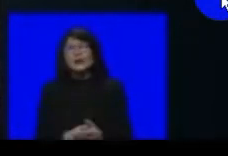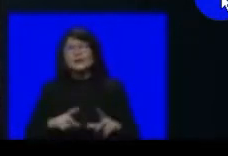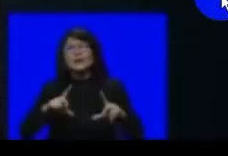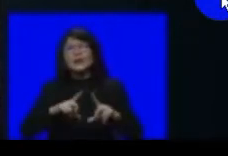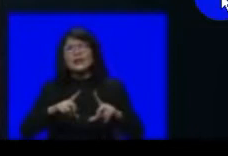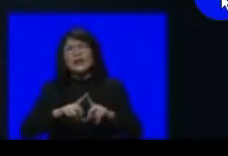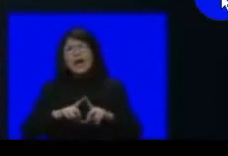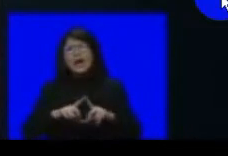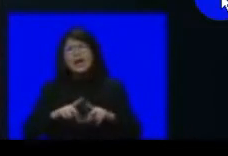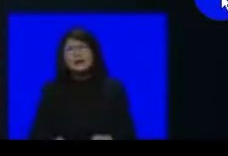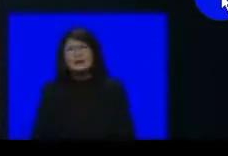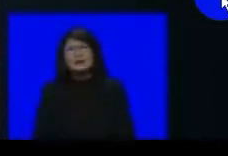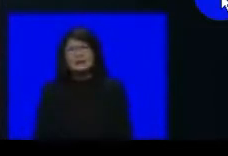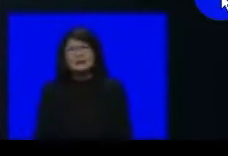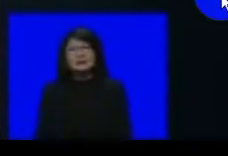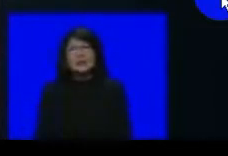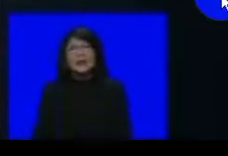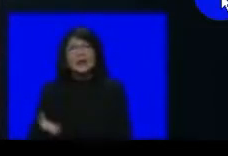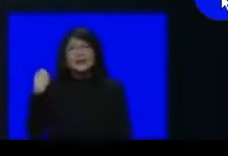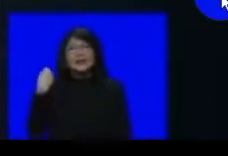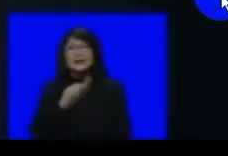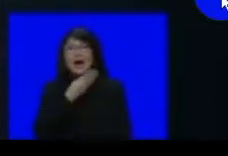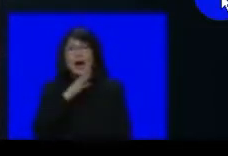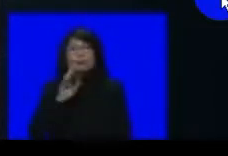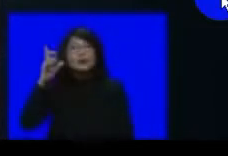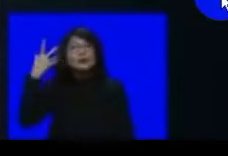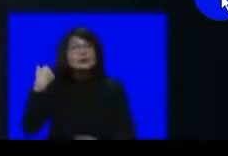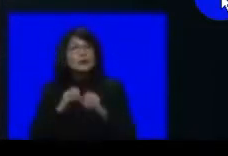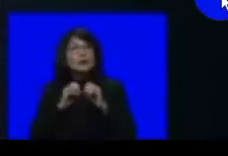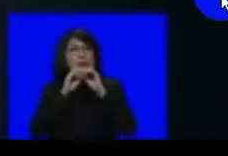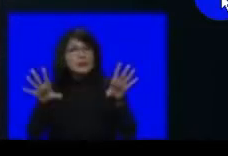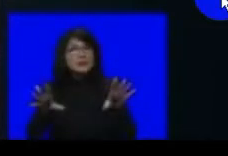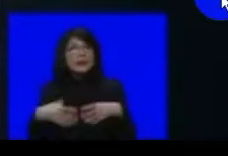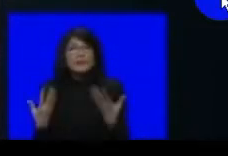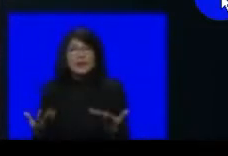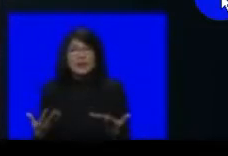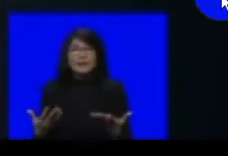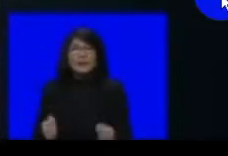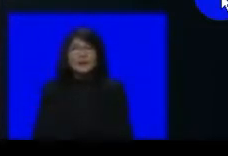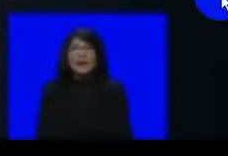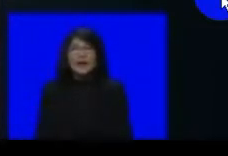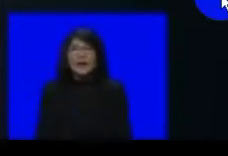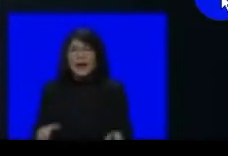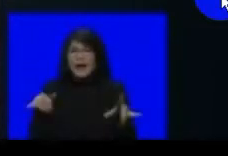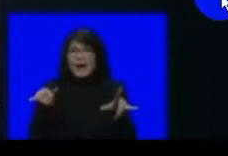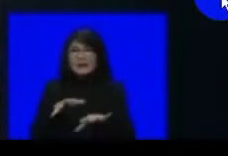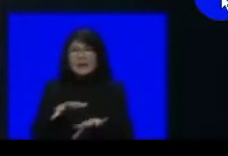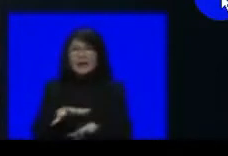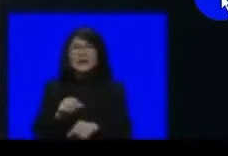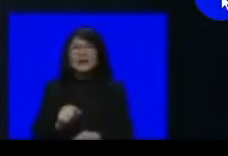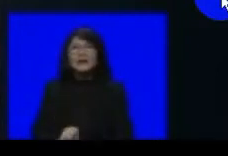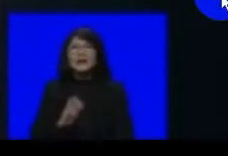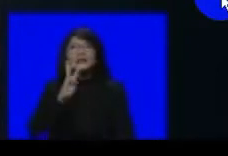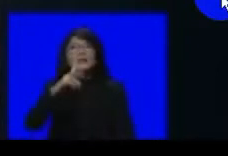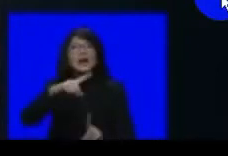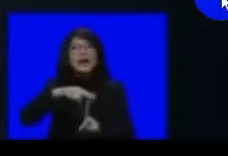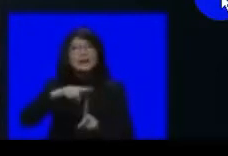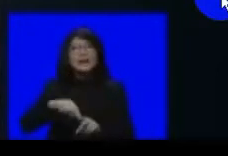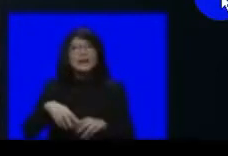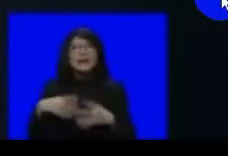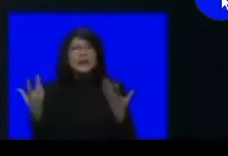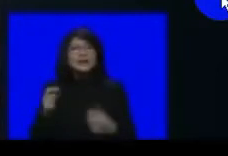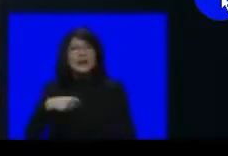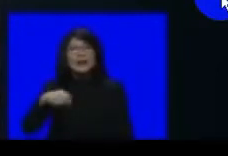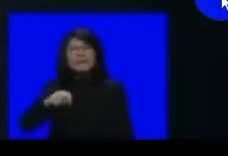sarana-prasarana. Tadi alhamdulillah Pak Samuel sudah menjelaskan beberapa hal tentang bagaimana jaringan yang di 3T, nanti